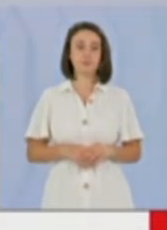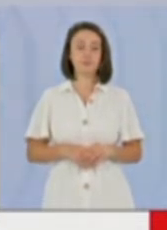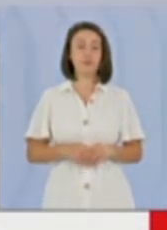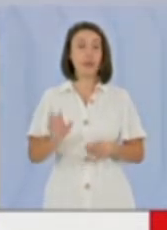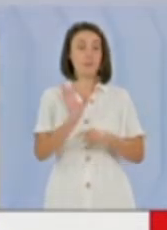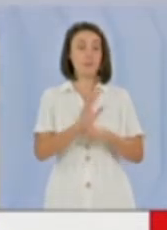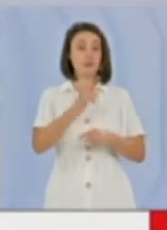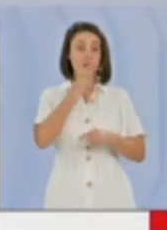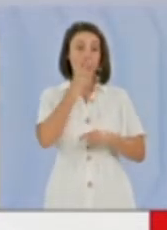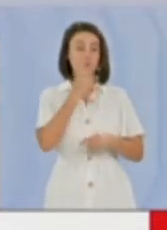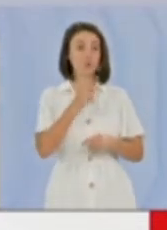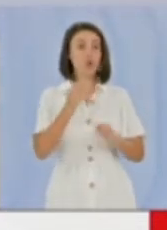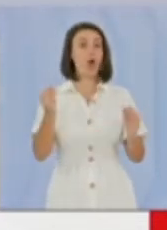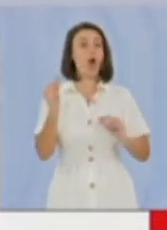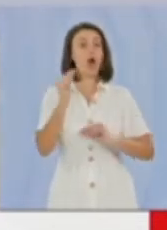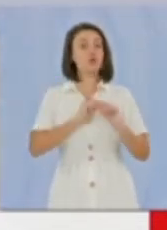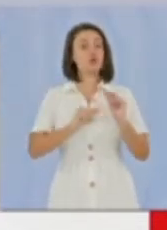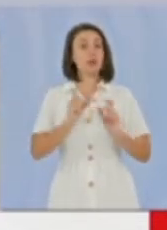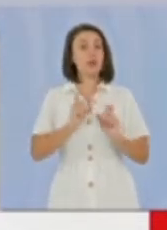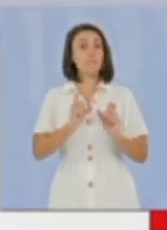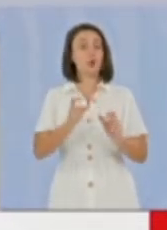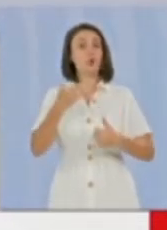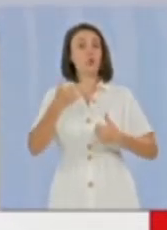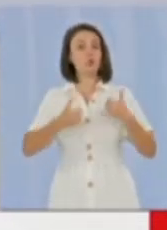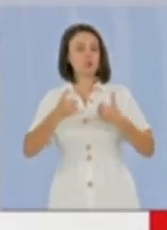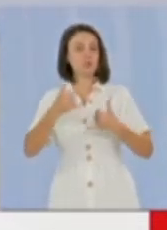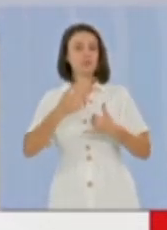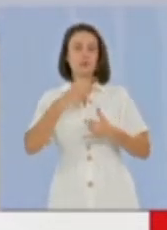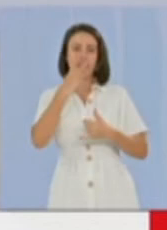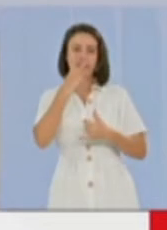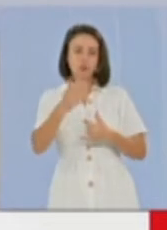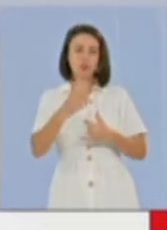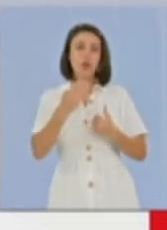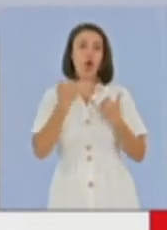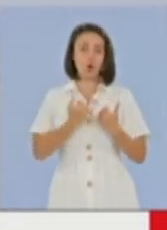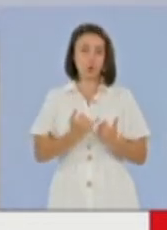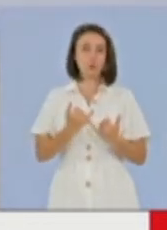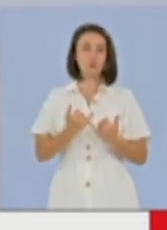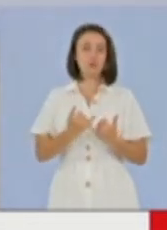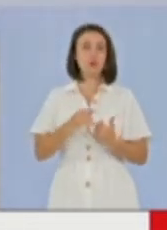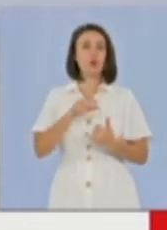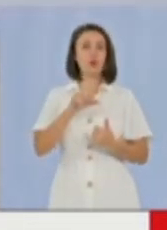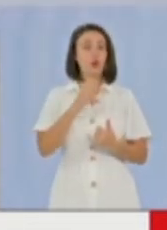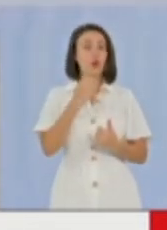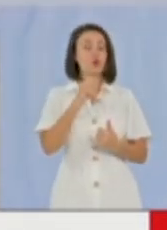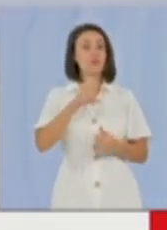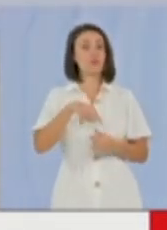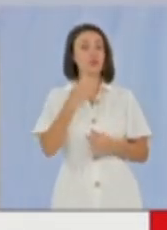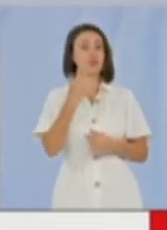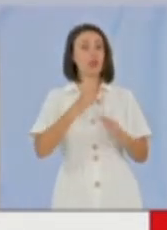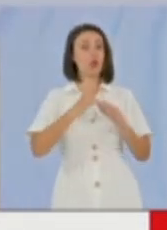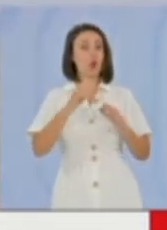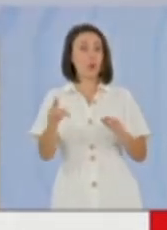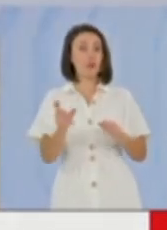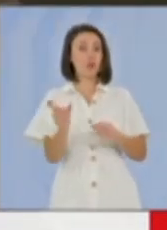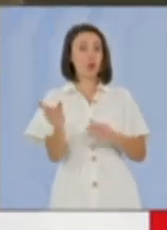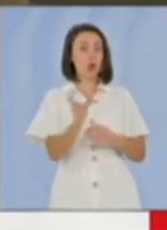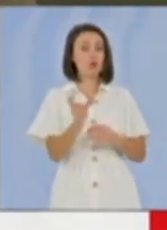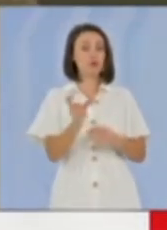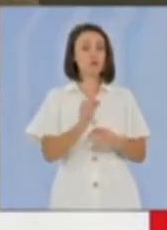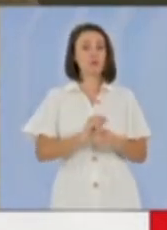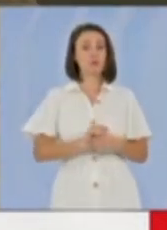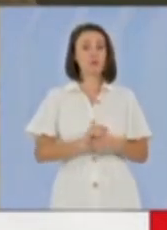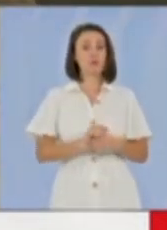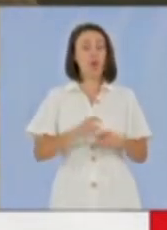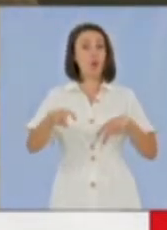Imaginile au fost surprinse de Asociația Pro Infrastructură și arată situația actuală a celor 28,5 km ai lotului